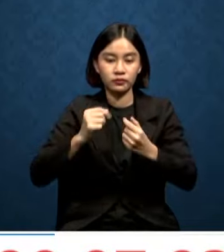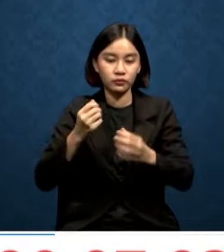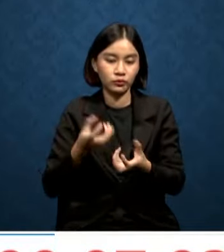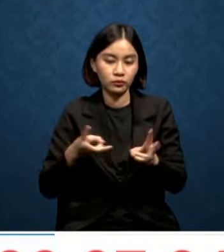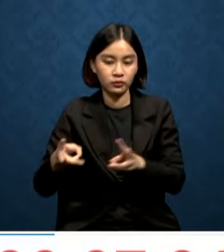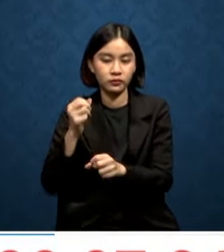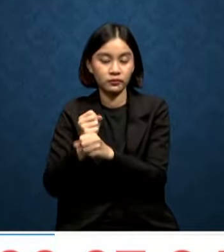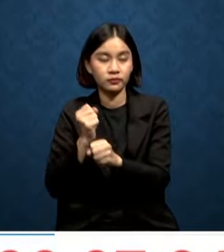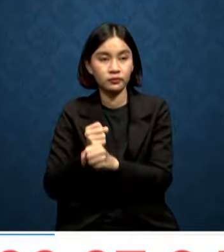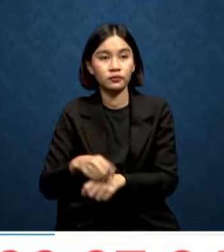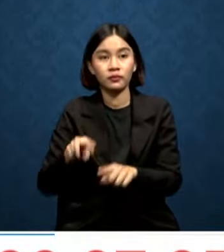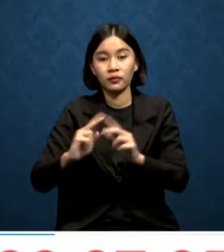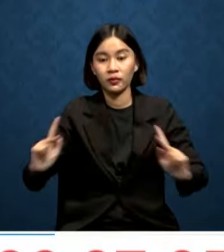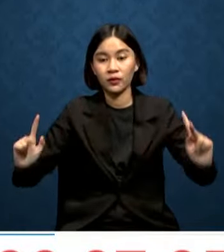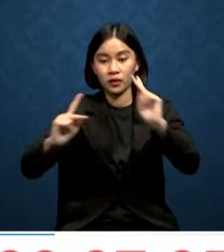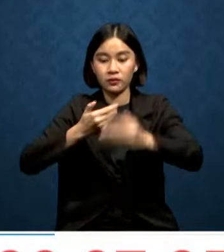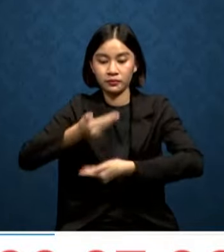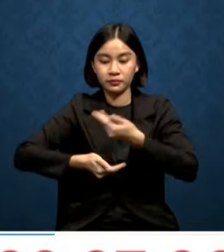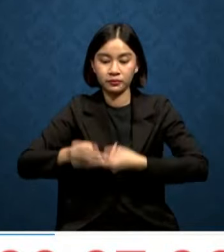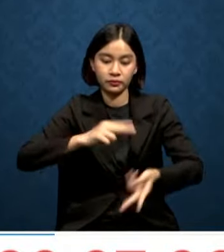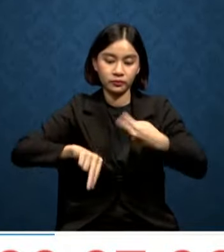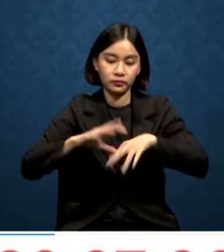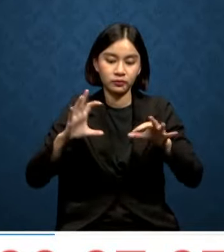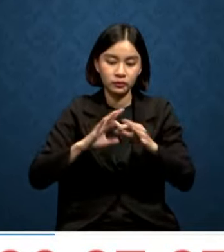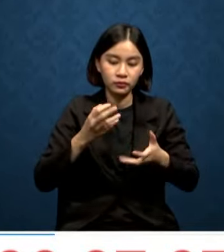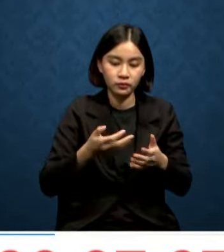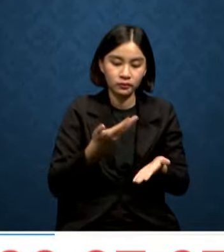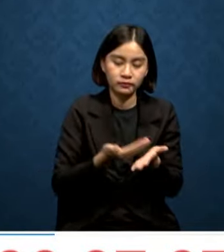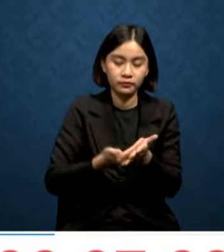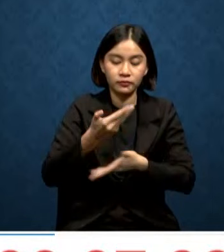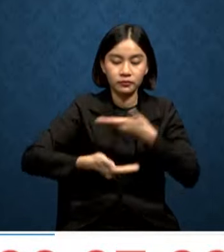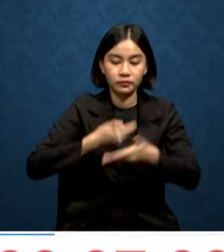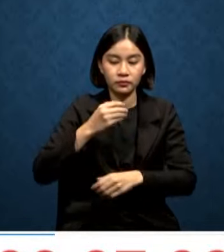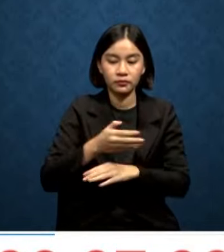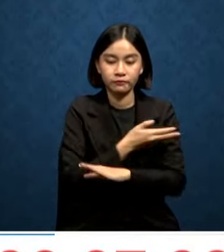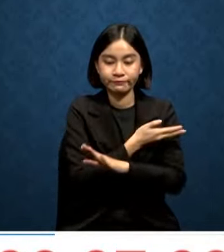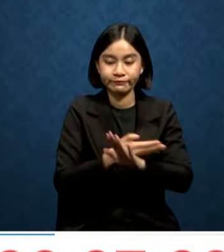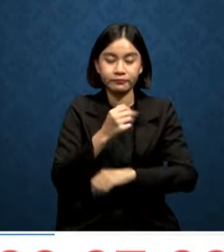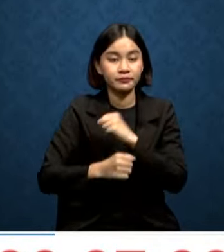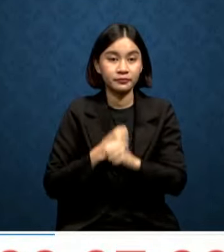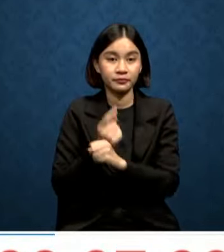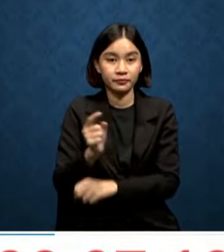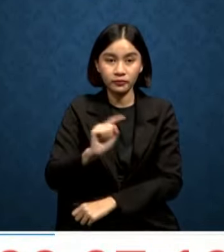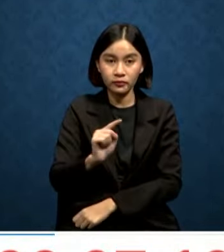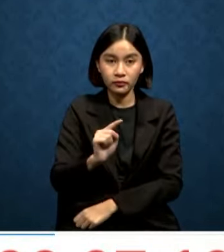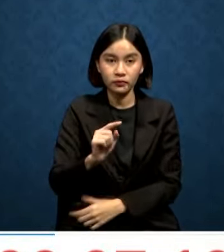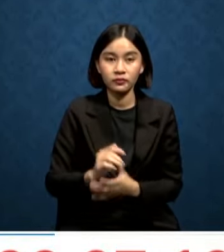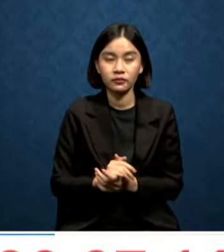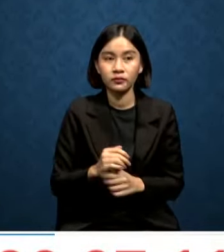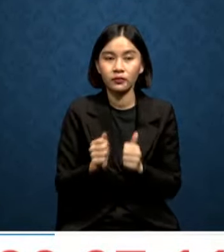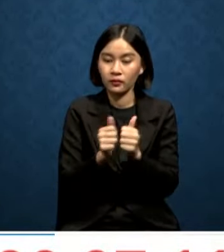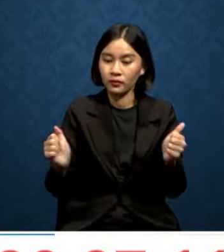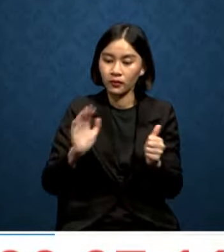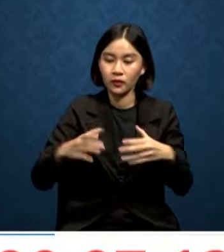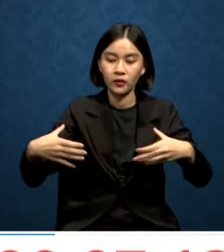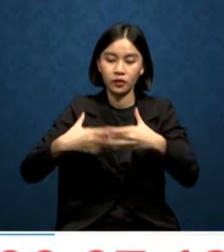ง2ก็คือในส่วนของกระทรวงพาณิชย์ที่มาดูแลในเรื่องราคาซึ่งในรอบปีที่ผ่านมาต้องเรียนด้วยความเคารพว่าเป็นปีที่ดีของพี่น้องเก